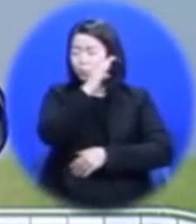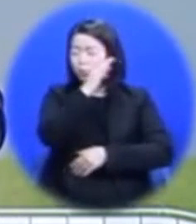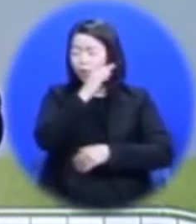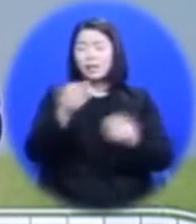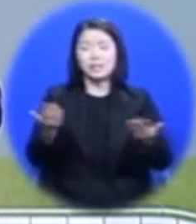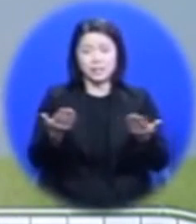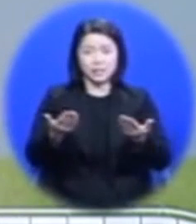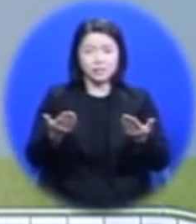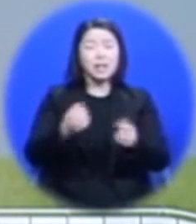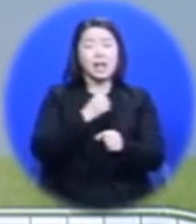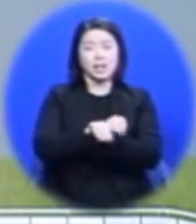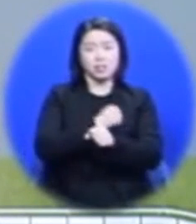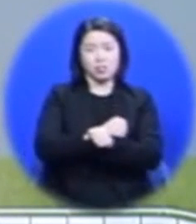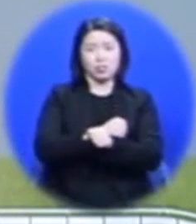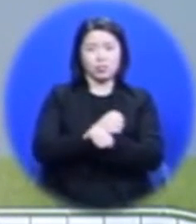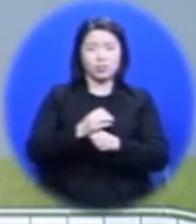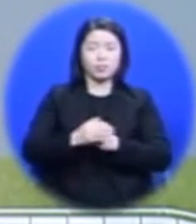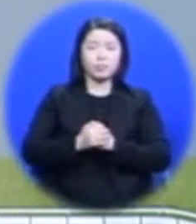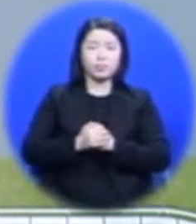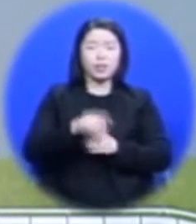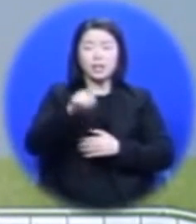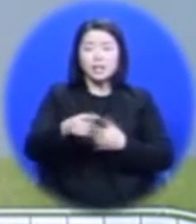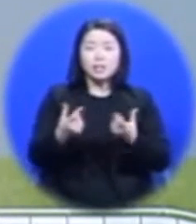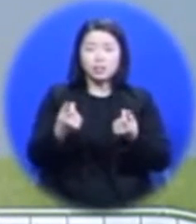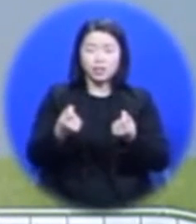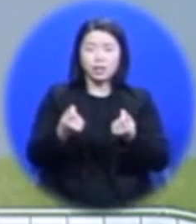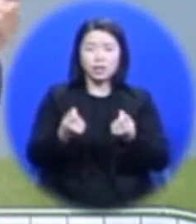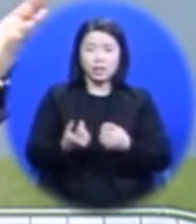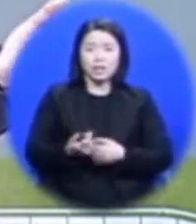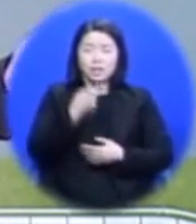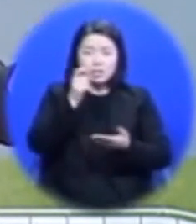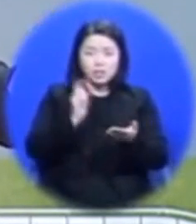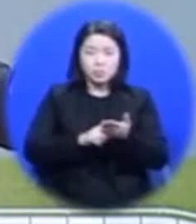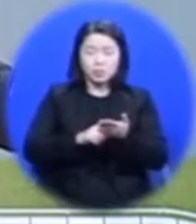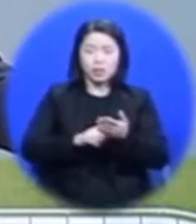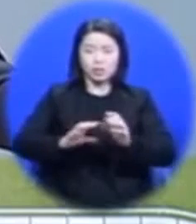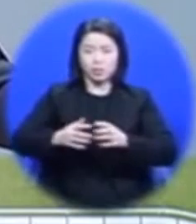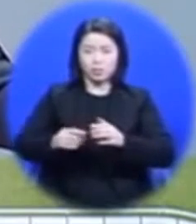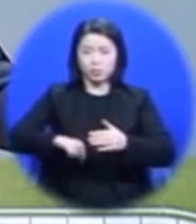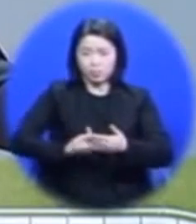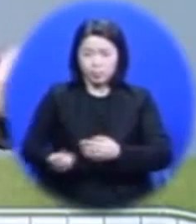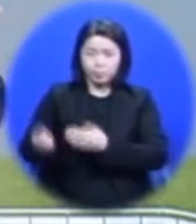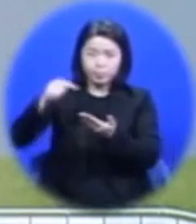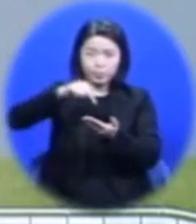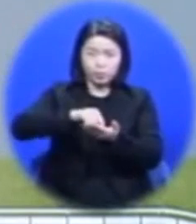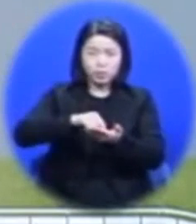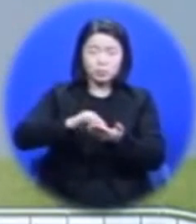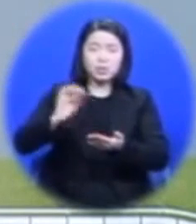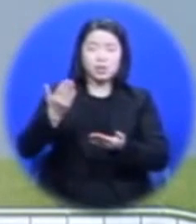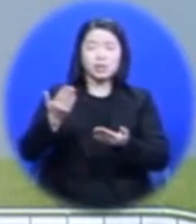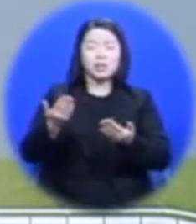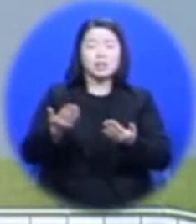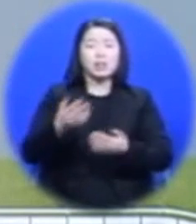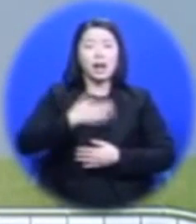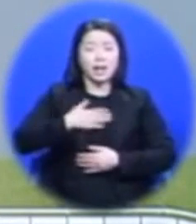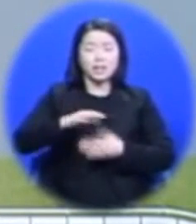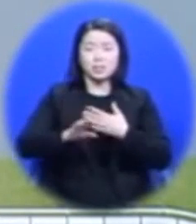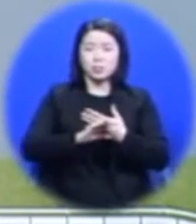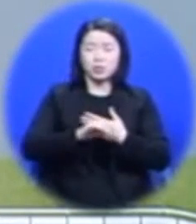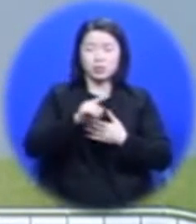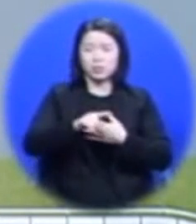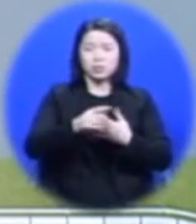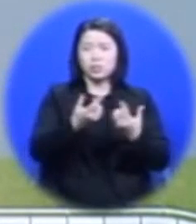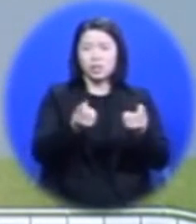일을 했어요. 이렇게 금방 우리 민족이 독립이 될 줄 알았으면 그렇게 할 사람 아무도 없었을 거예요.